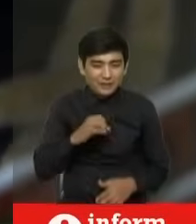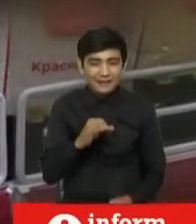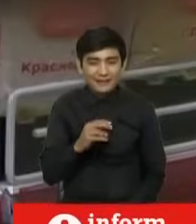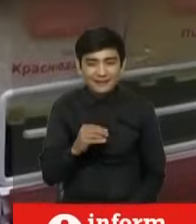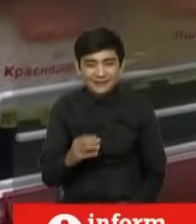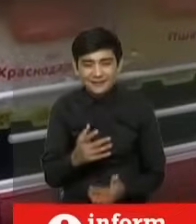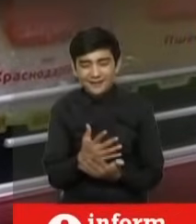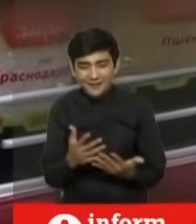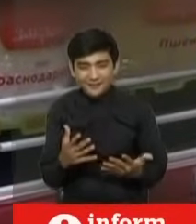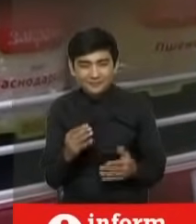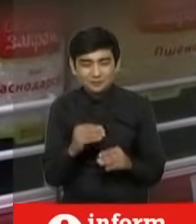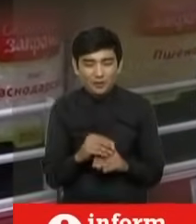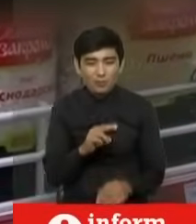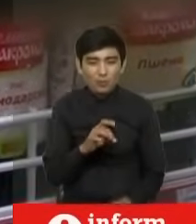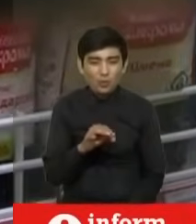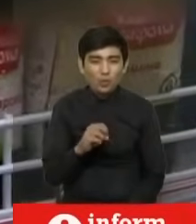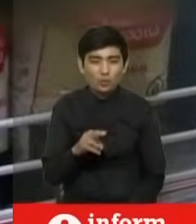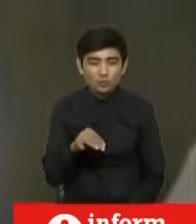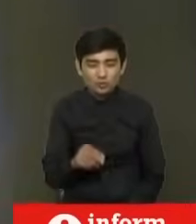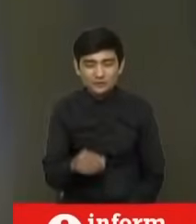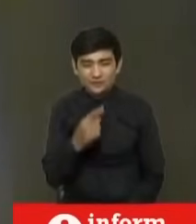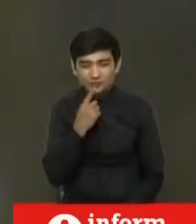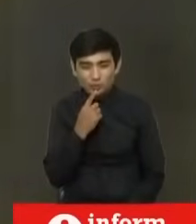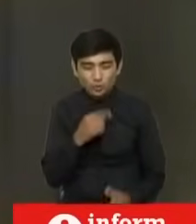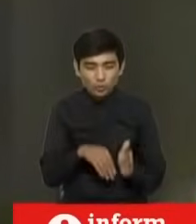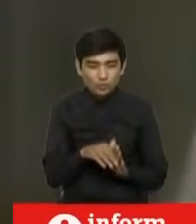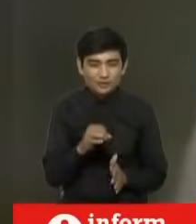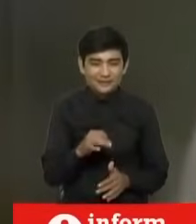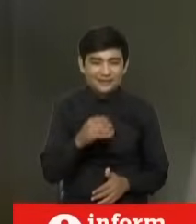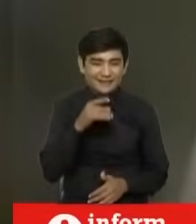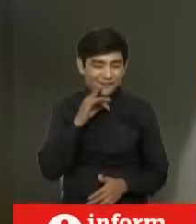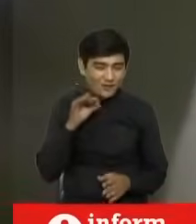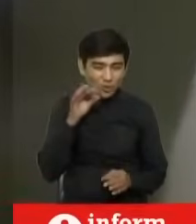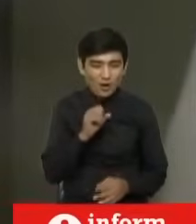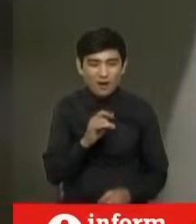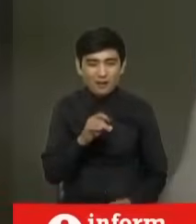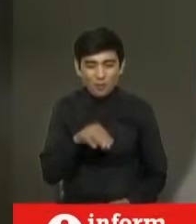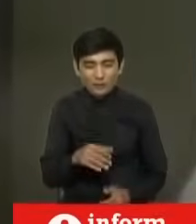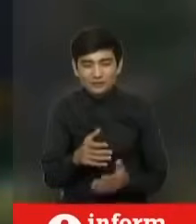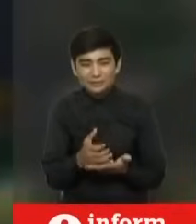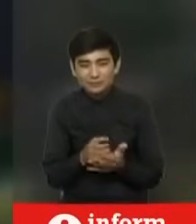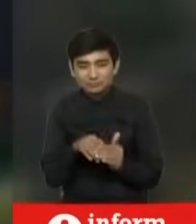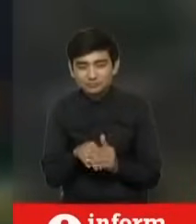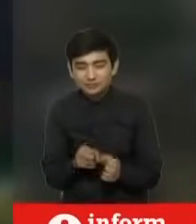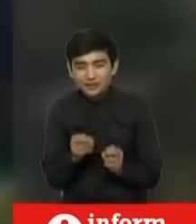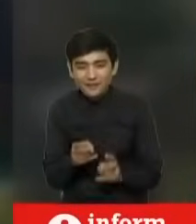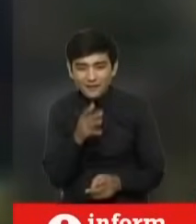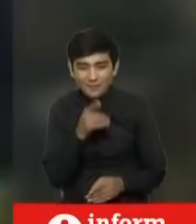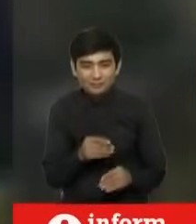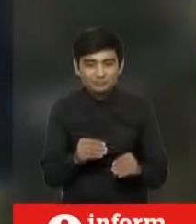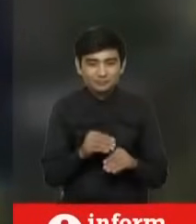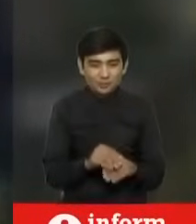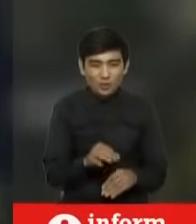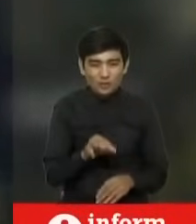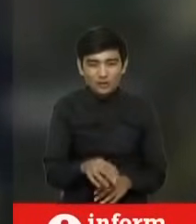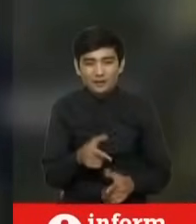веществам, которые добавляют в продукты для улучшения их вкуса, цвета, аромата, срока хранения и других характеристик. Эти добавки могут быть как